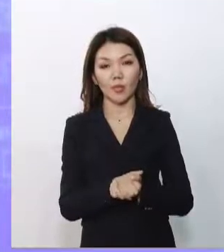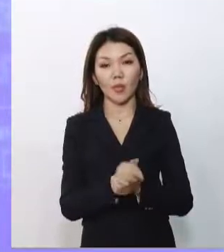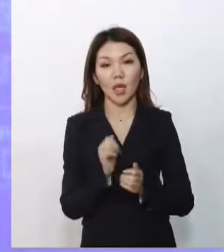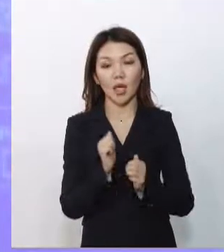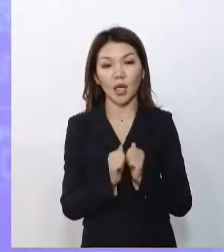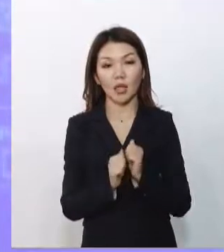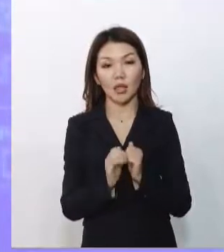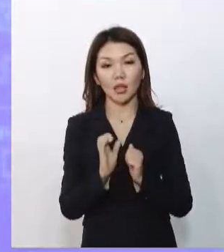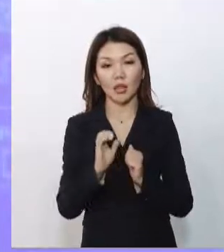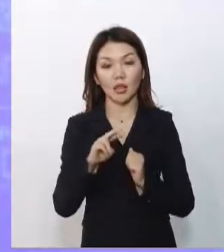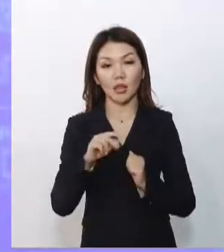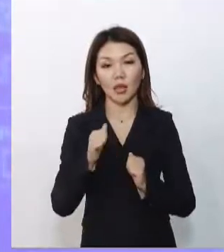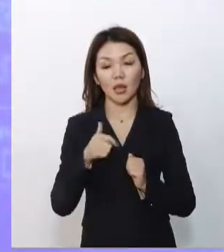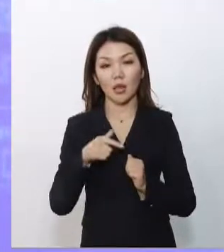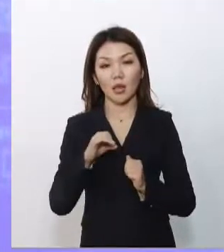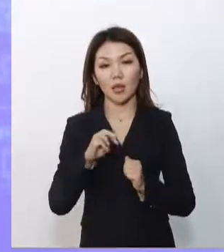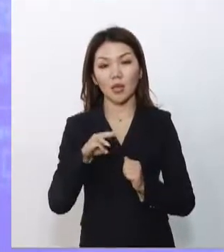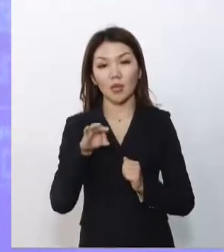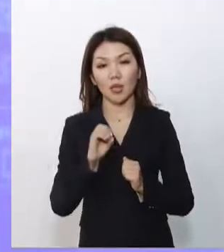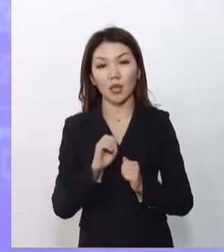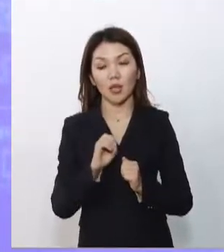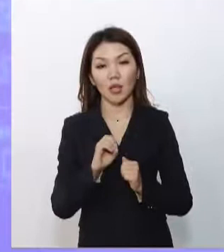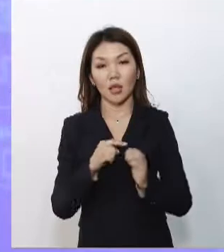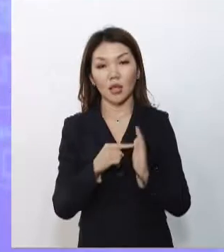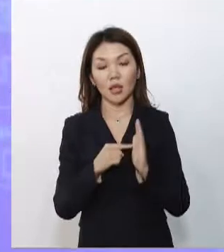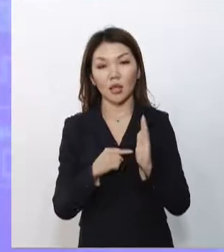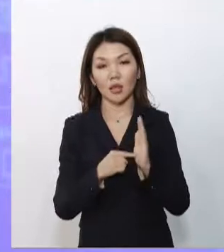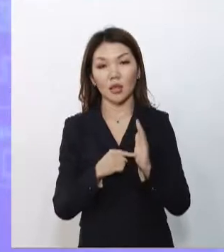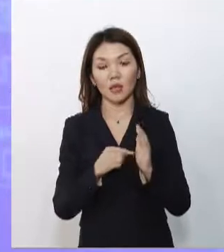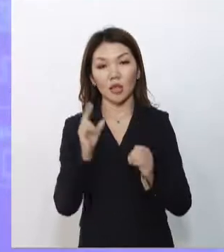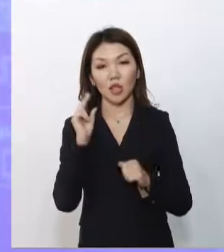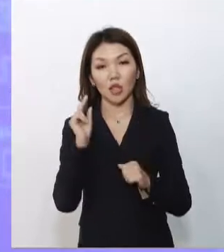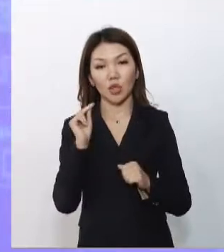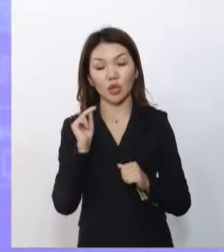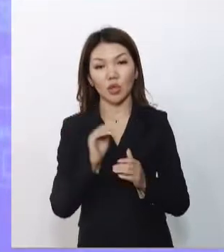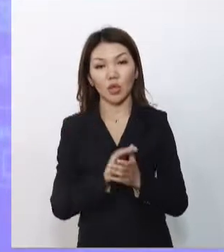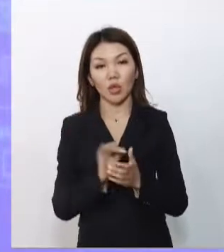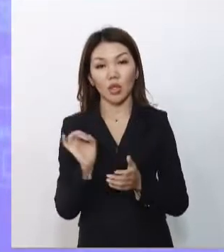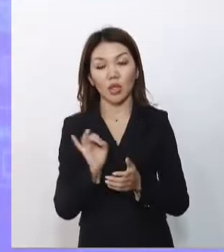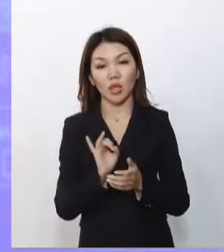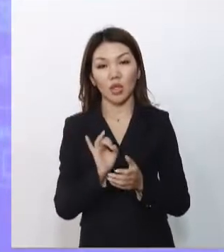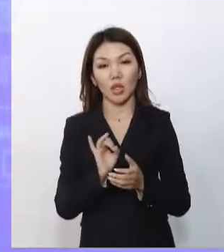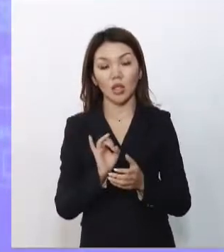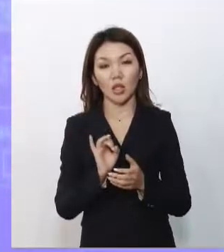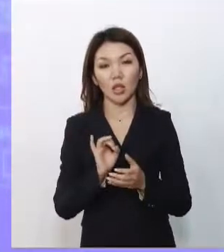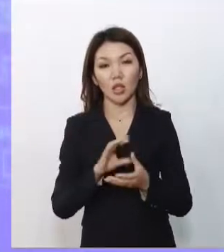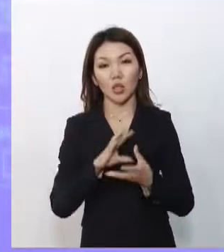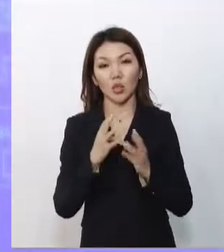Каждое слагаемое разделим на число и результаты сложим.